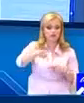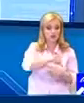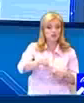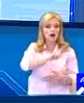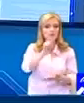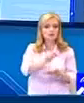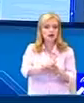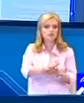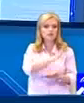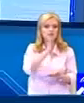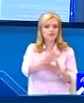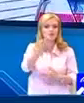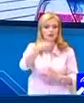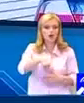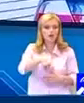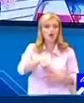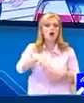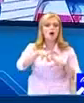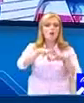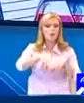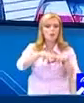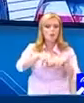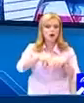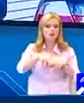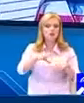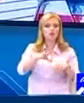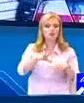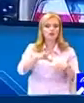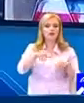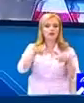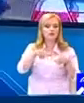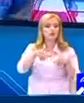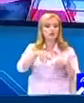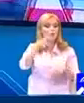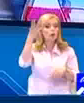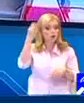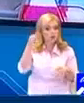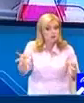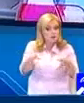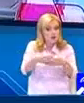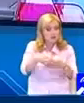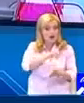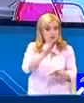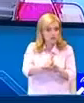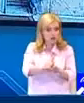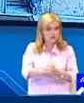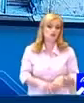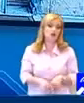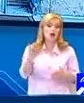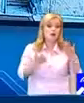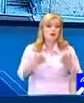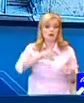este recomandat să aveți și cu dumneavoastră un act de identitate eliberat de autoritățile Republicii Moldova. Dacă mergeți în vacanță cu